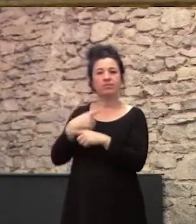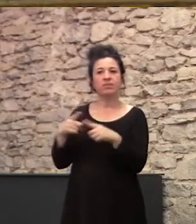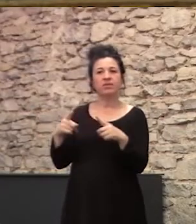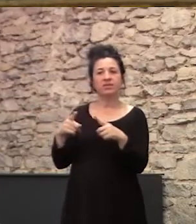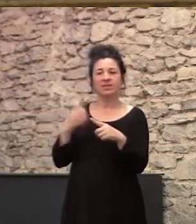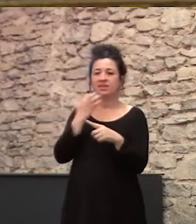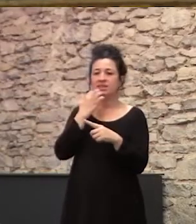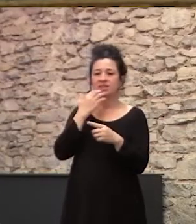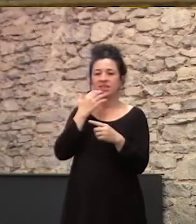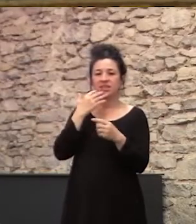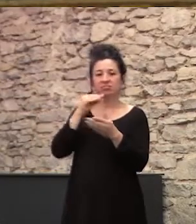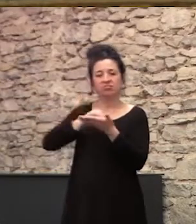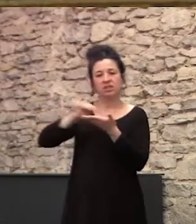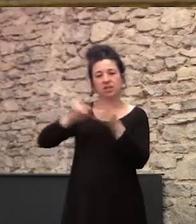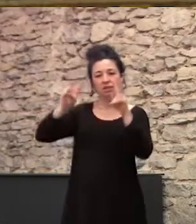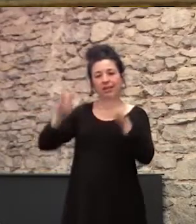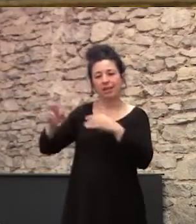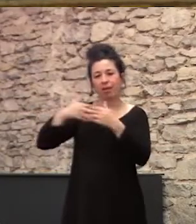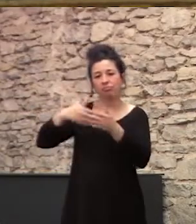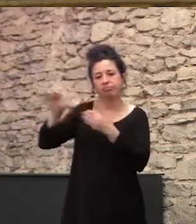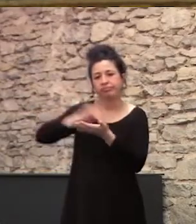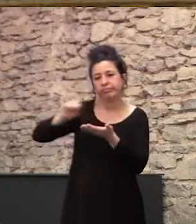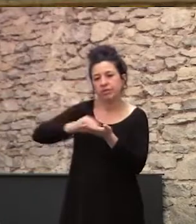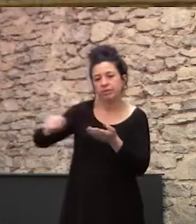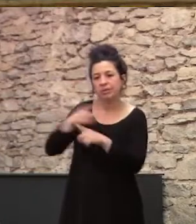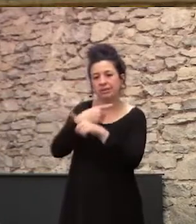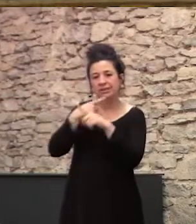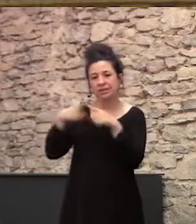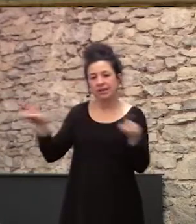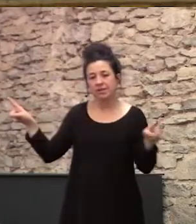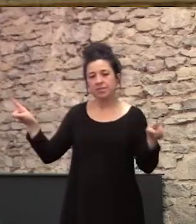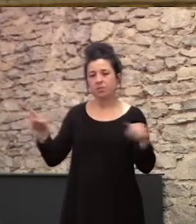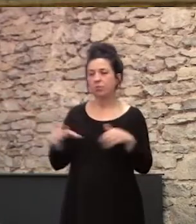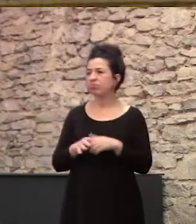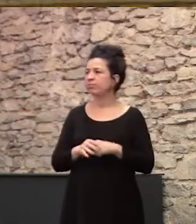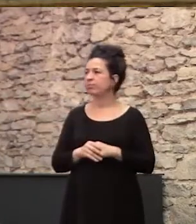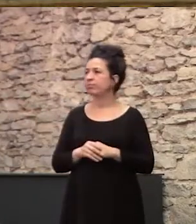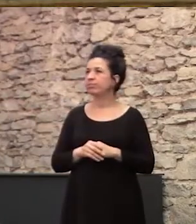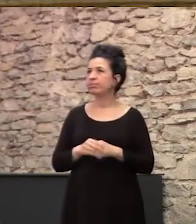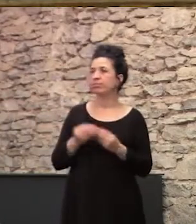duten idazleak. Edo idazleen zera hori denbora guztia erabiltze dutenak.